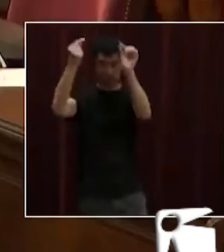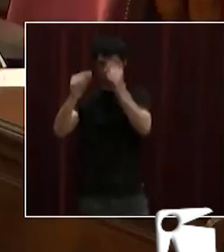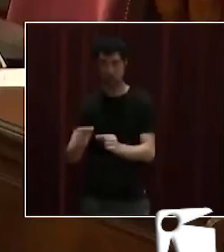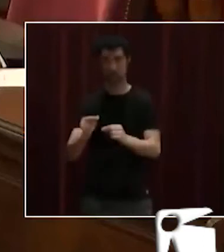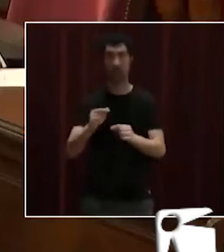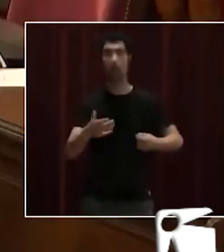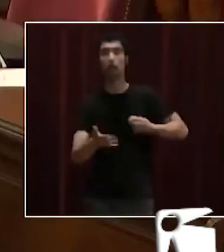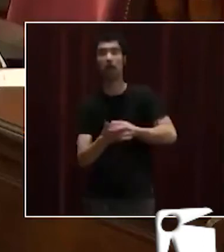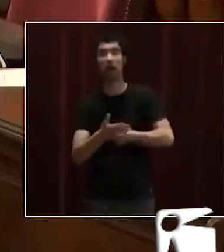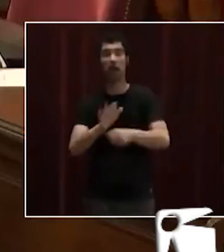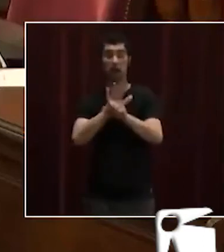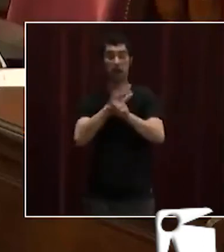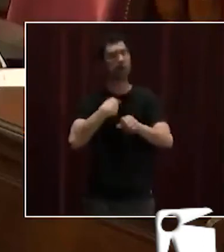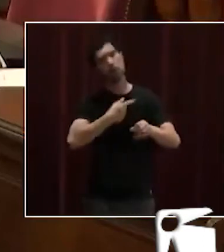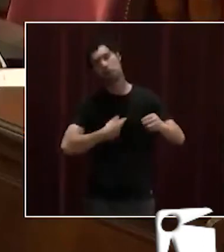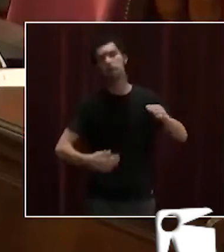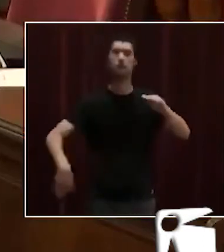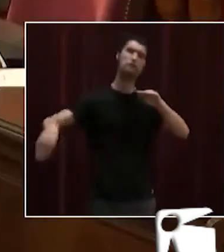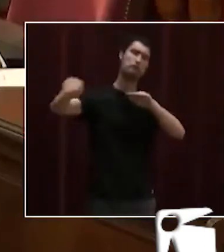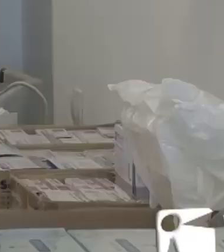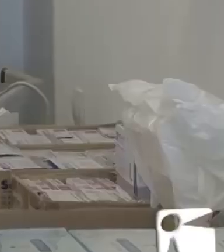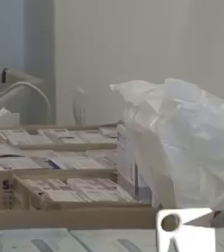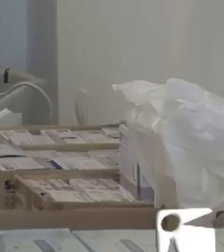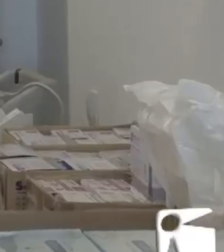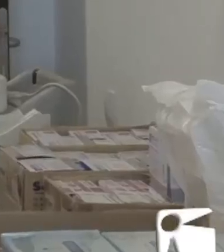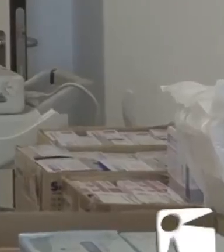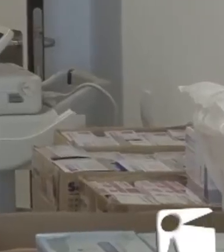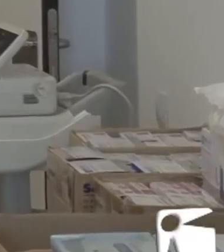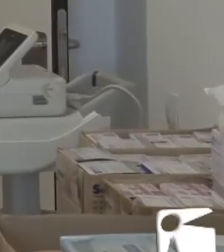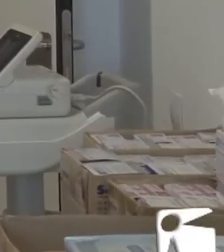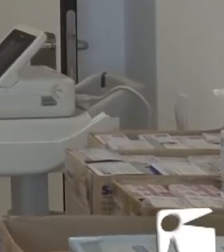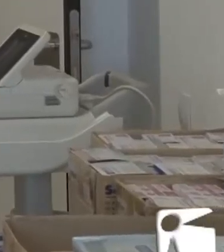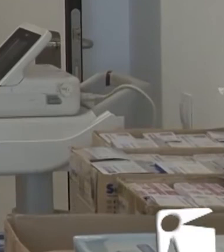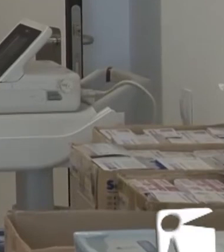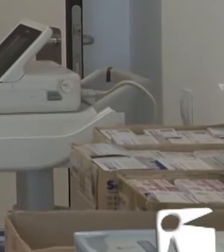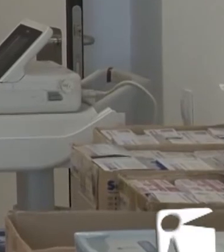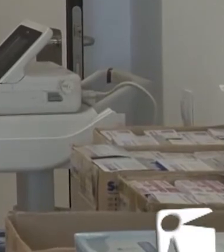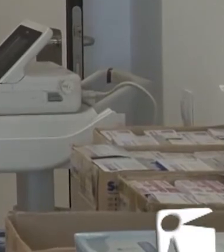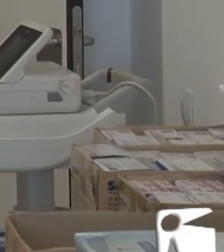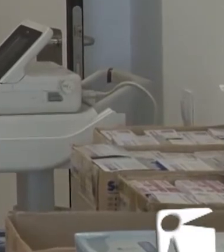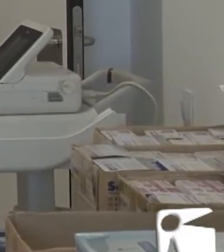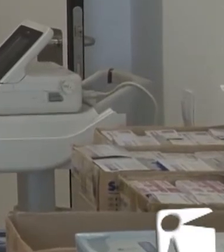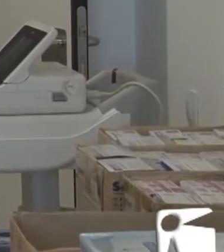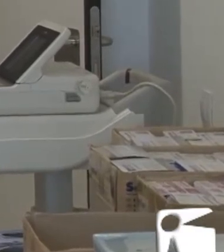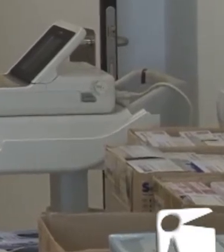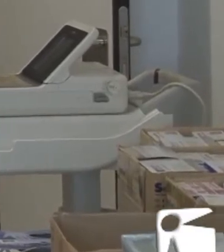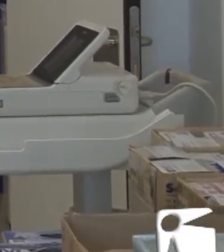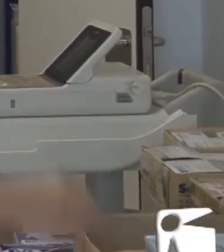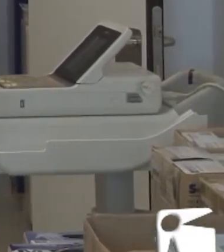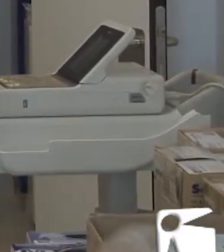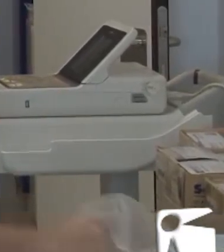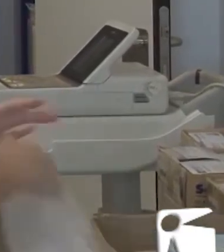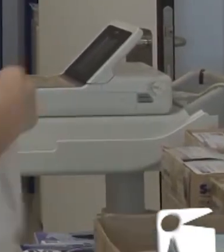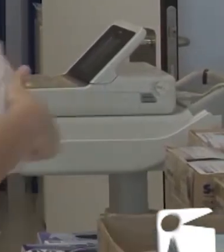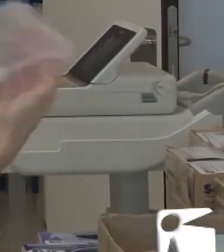paga Covid per als treballadors sanitaris. Una quantitat molt, molt superior. La consellera de Salut ha afegit que aquesta proposta es traslladarà i es